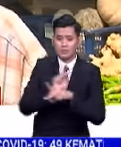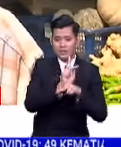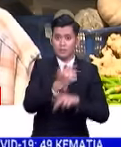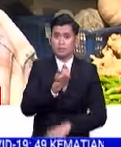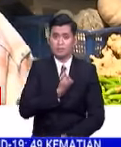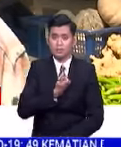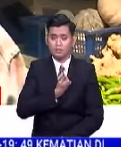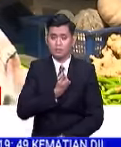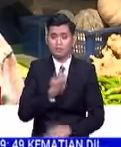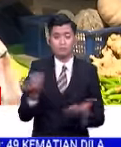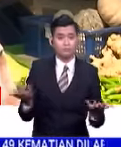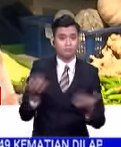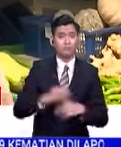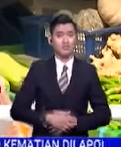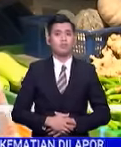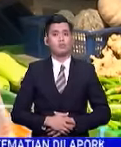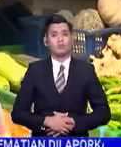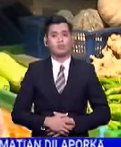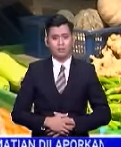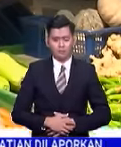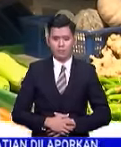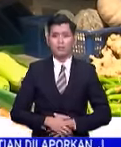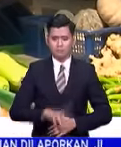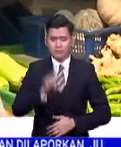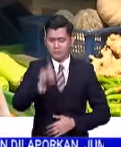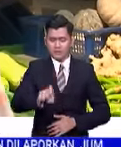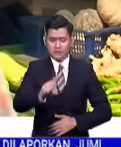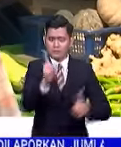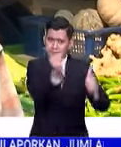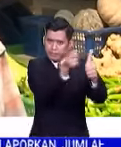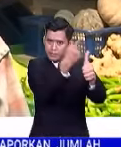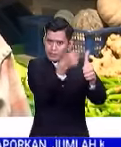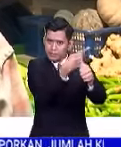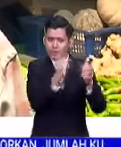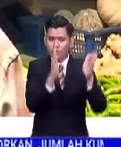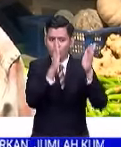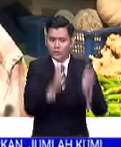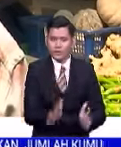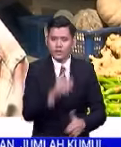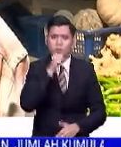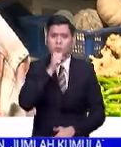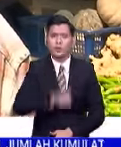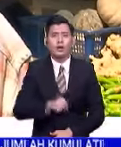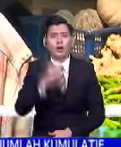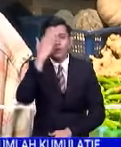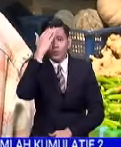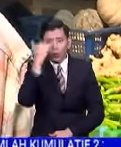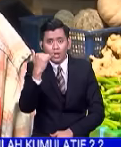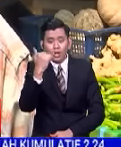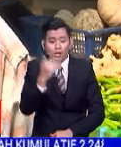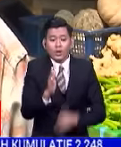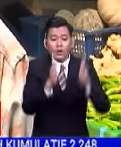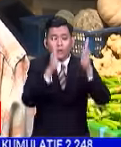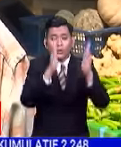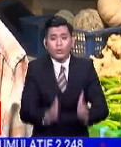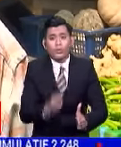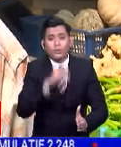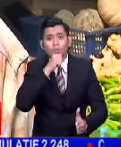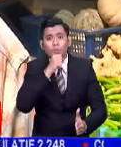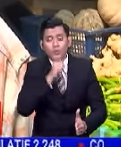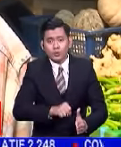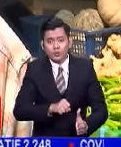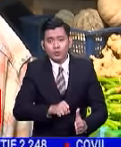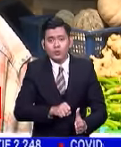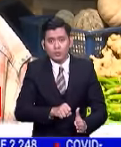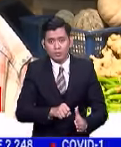Langkah untuk mengutamakan warga emas untuk pakai suntikan ini adalah baik. Okey, sebab mereka ini dah golongan yang selepas